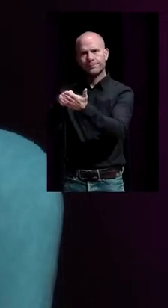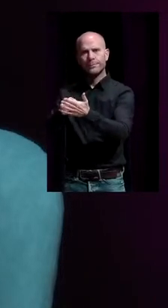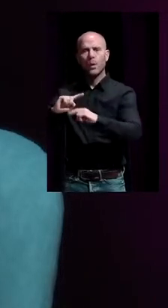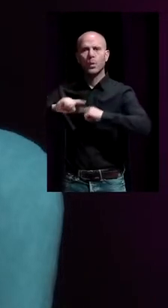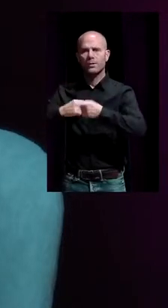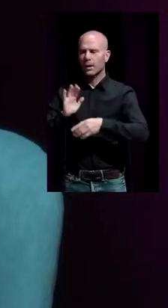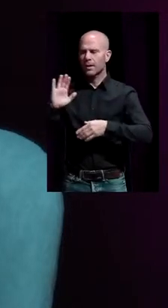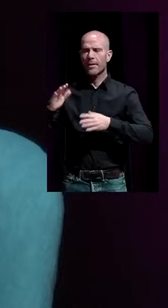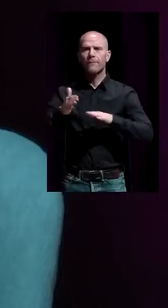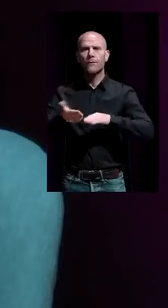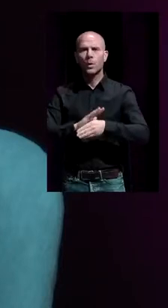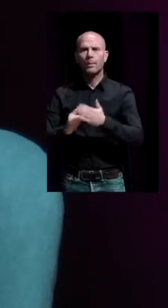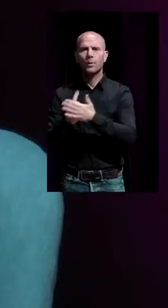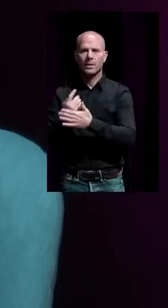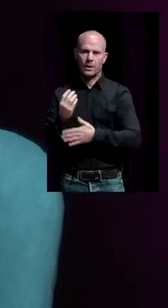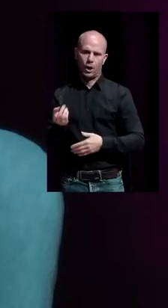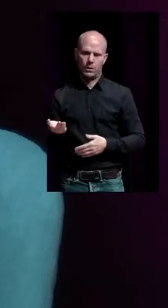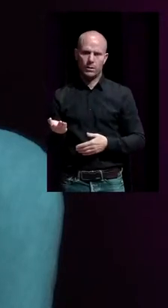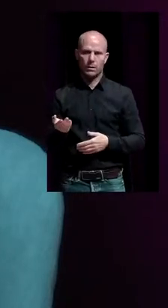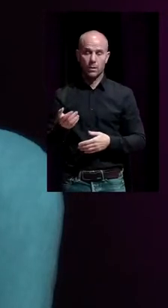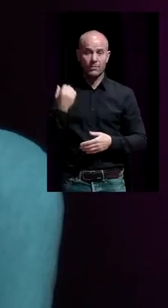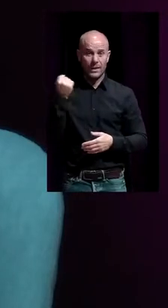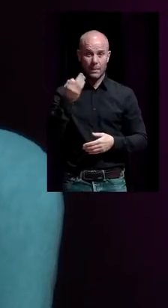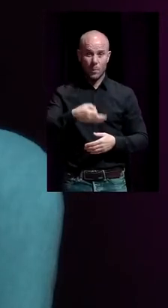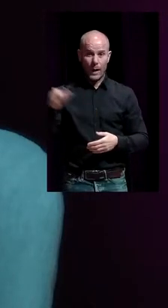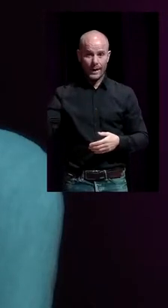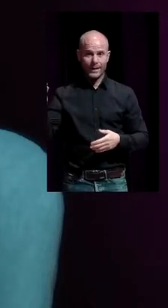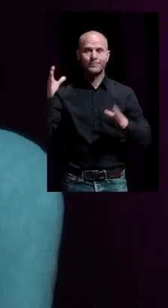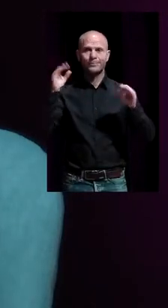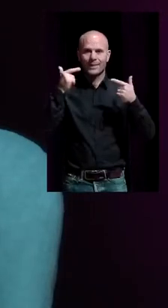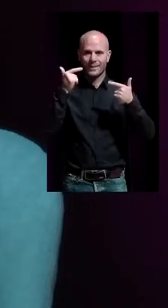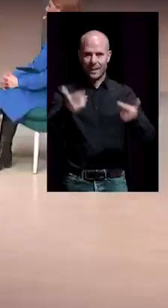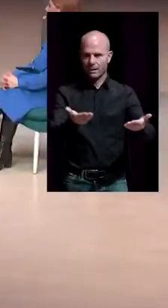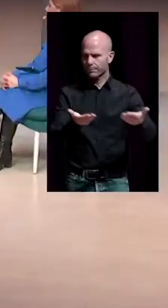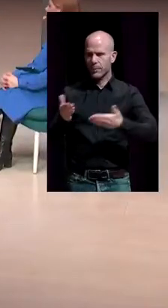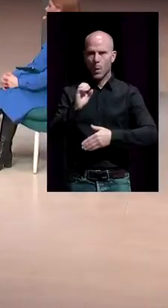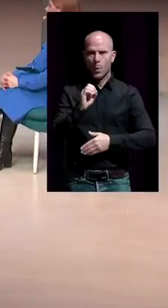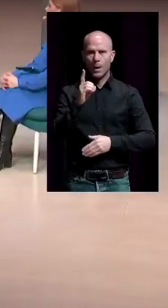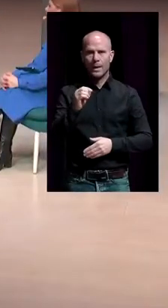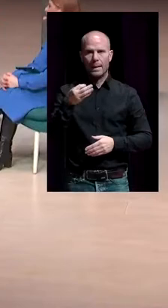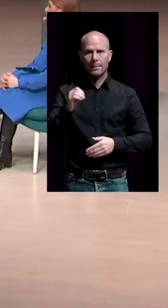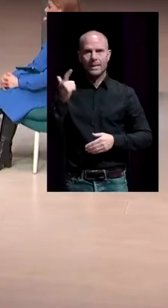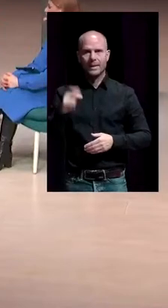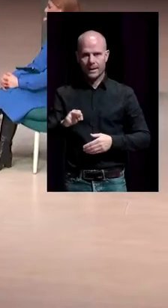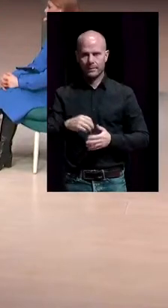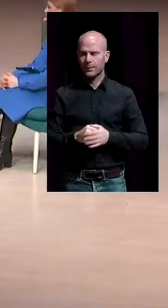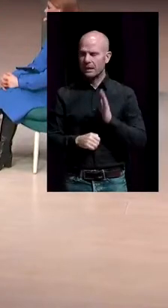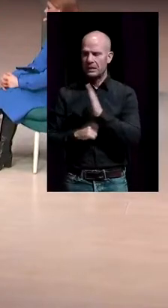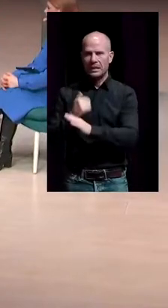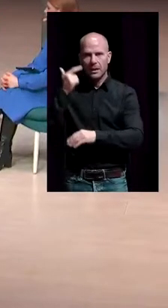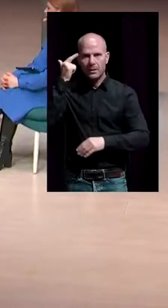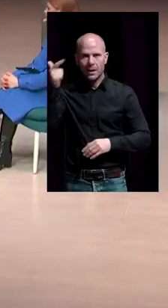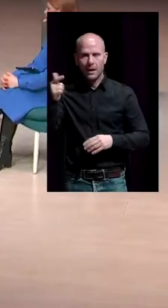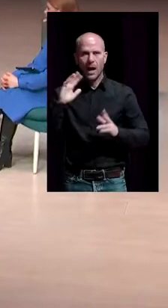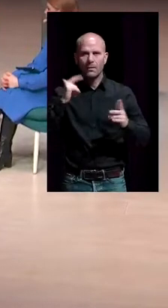sin fulla potential. Så jätteviktig poäng. Då vänder jag mig till dig Ole Petter. Dina tankar nu efter